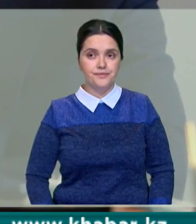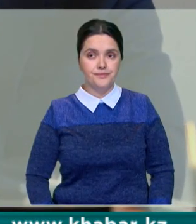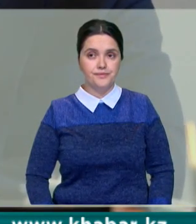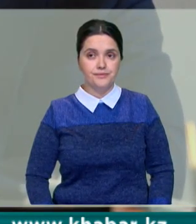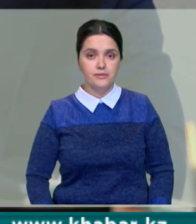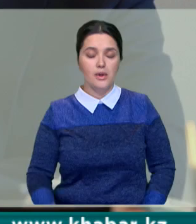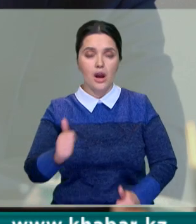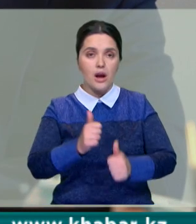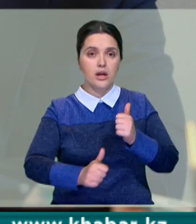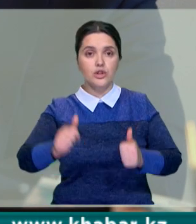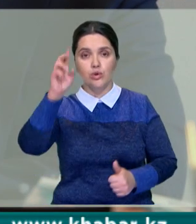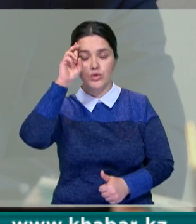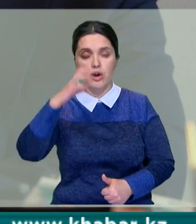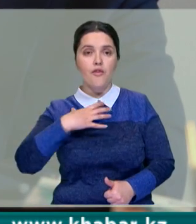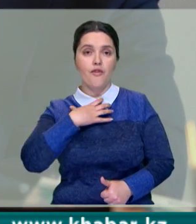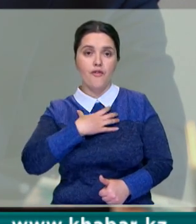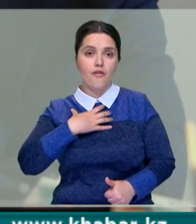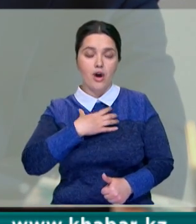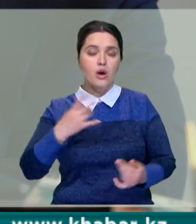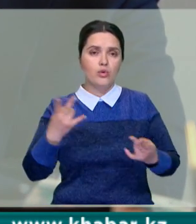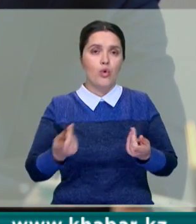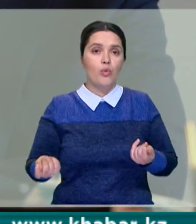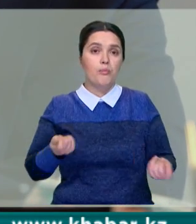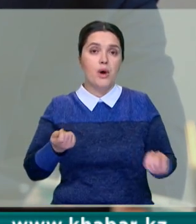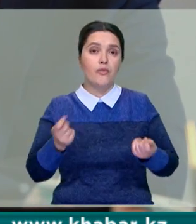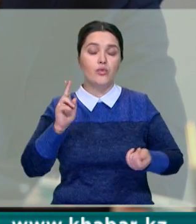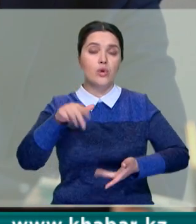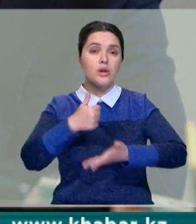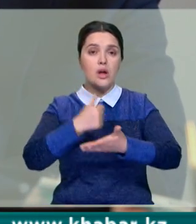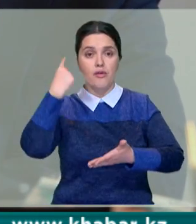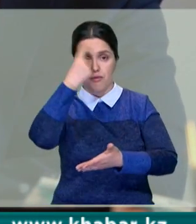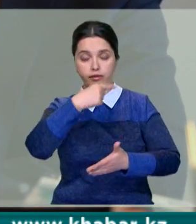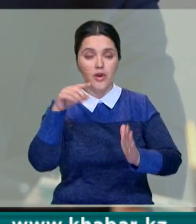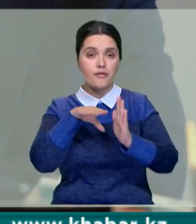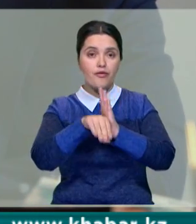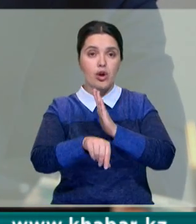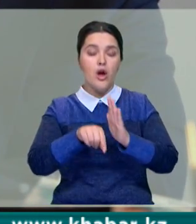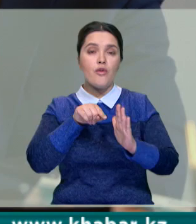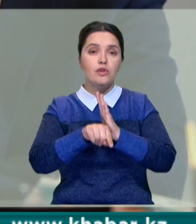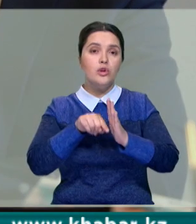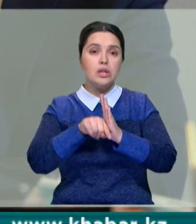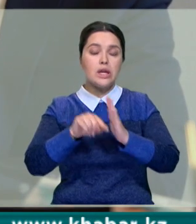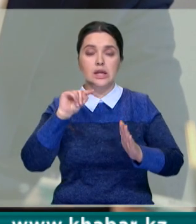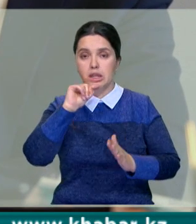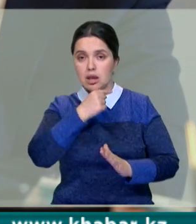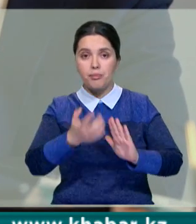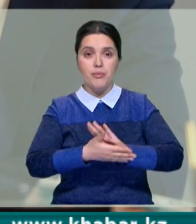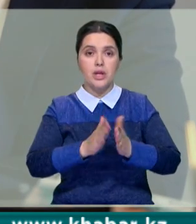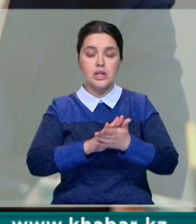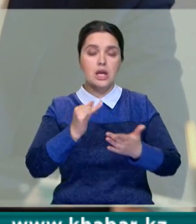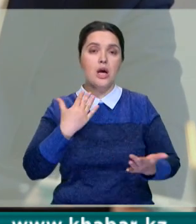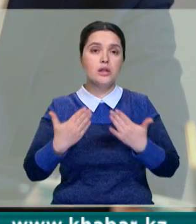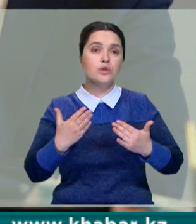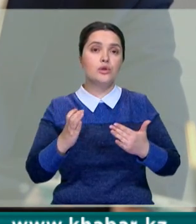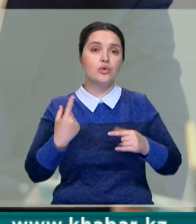Для каждого государства важно устойчивое управление. Это влияет на внутреннее экономическое положение и отношения с другими странами.